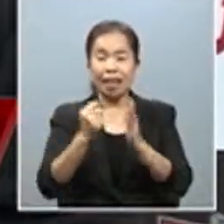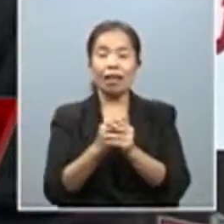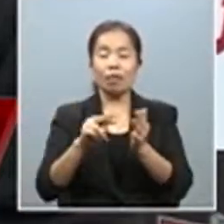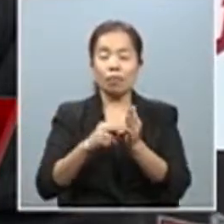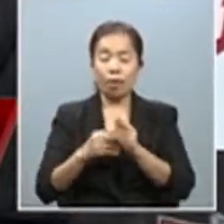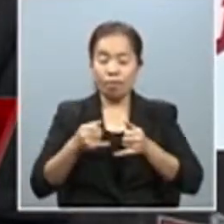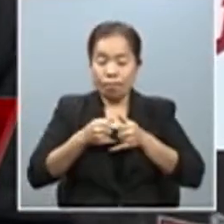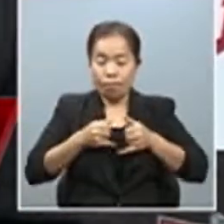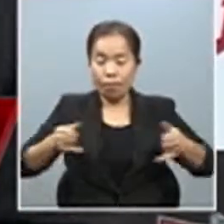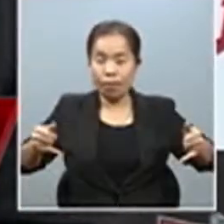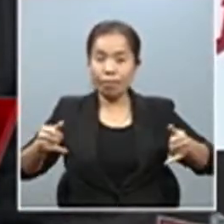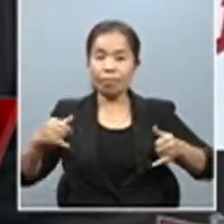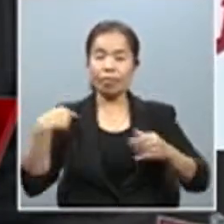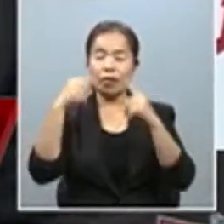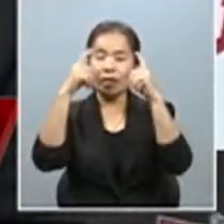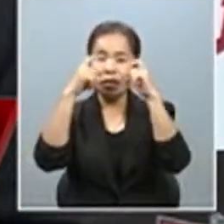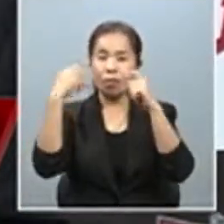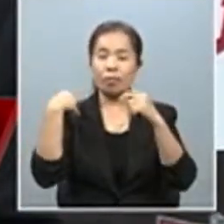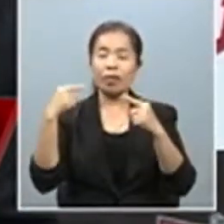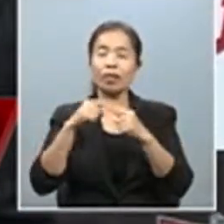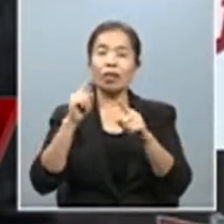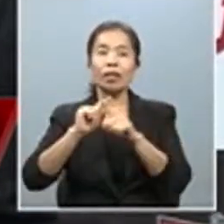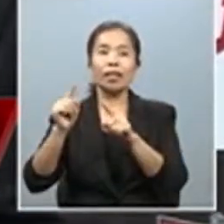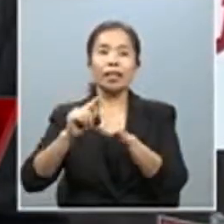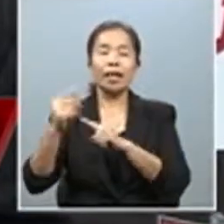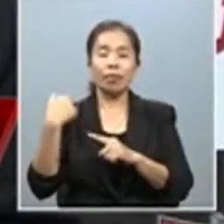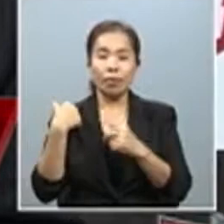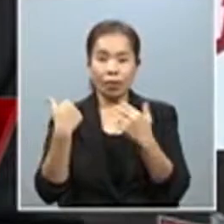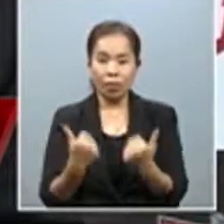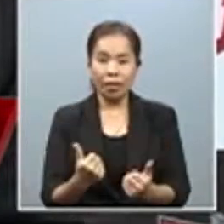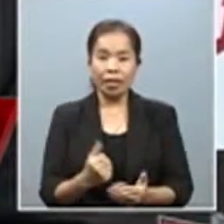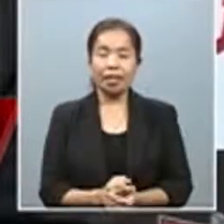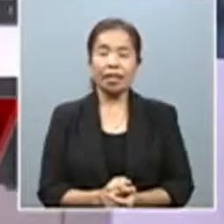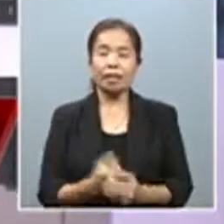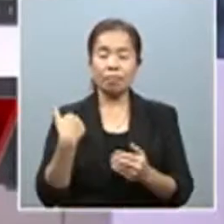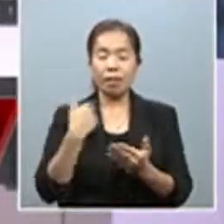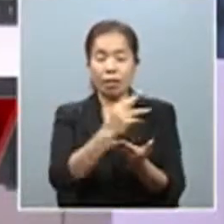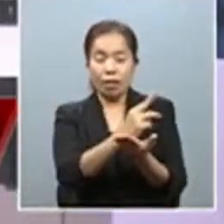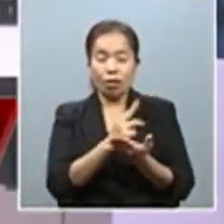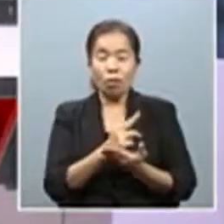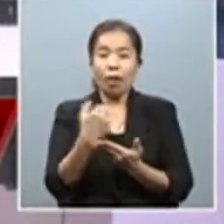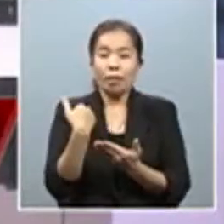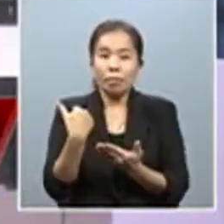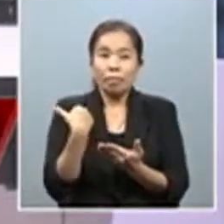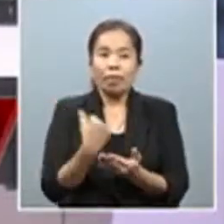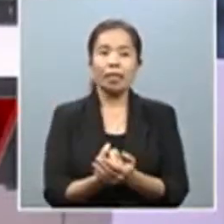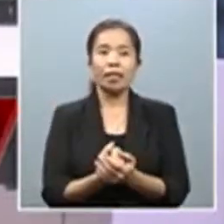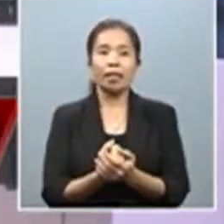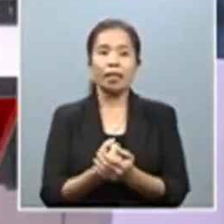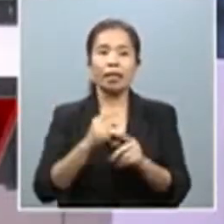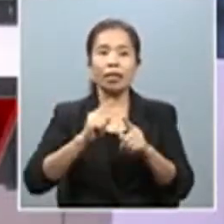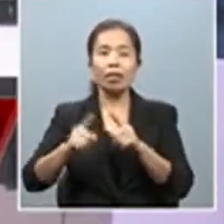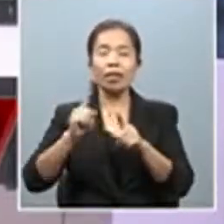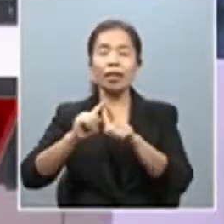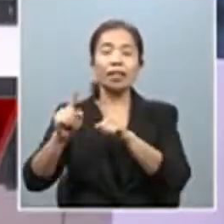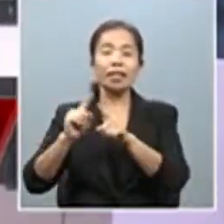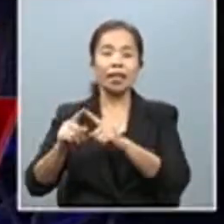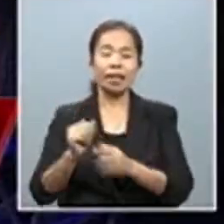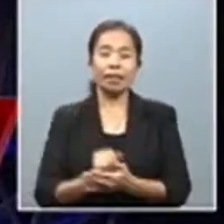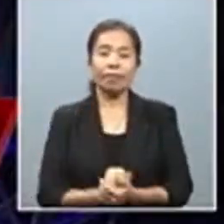คนที่แต่งคอสเพลย์ตัวละครชุลีจากเกมนี้พร้อมรางวัลนะครับท่ามกลางเสียงเชียร์จากแฟนๆที่มารอชมงานด้วย